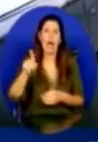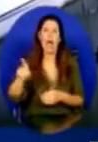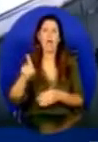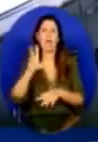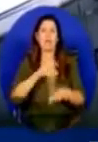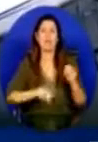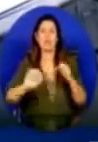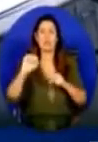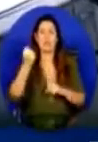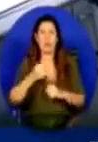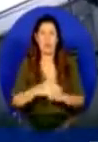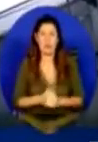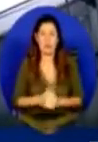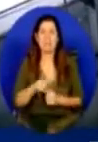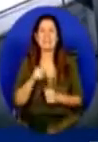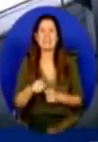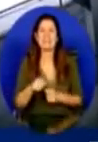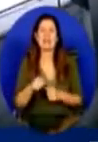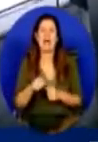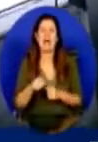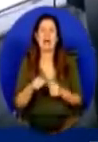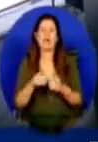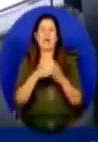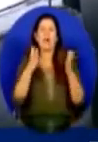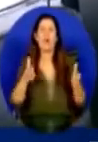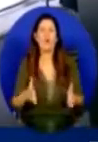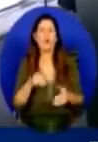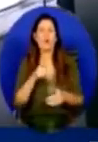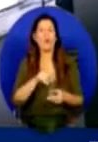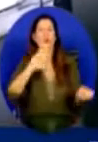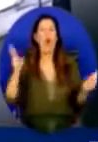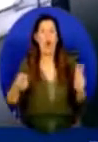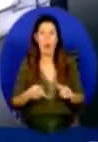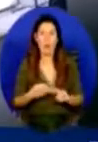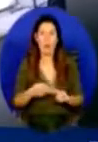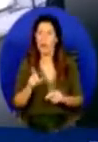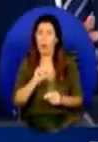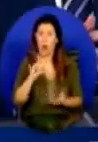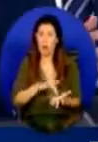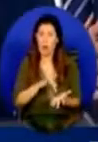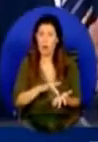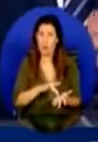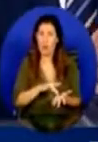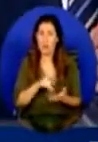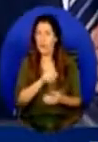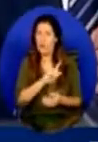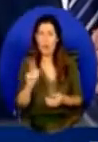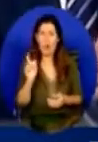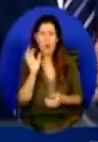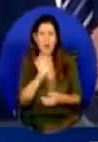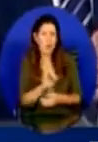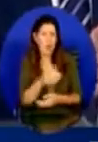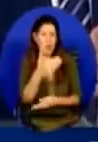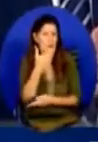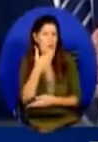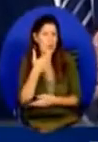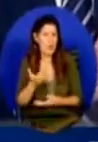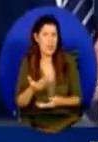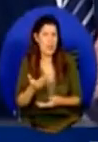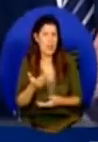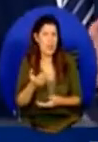עולמי. הוא לא גוף לוקלי, הוא לא גוף של, הוא לא חלק מהזרועות של מדינת ישראל. כן. הוא גם מוקם שכזה. צריך